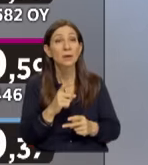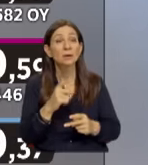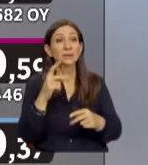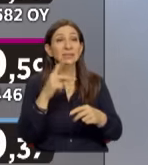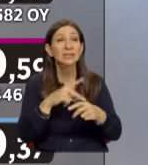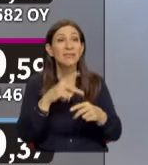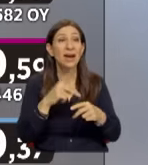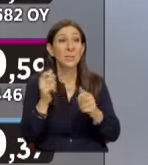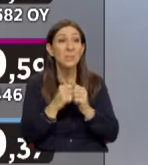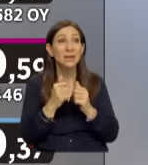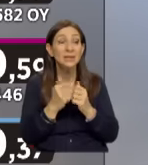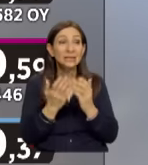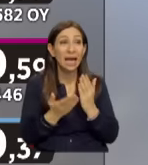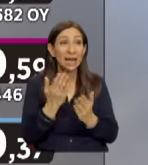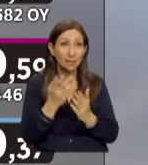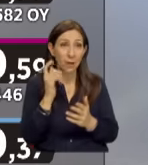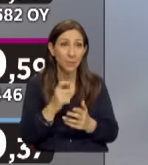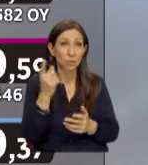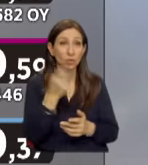Zafer Söken'le birlikte de değerlendirelim bunu.